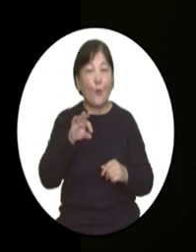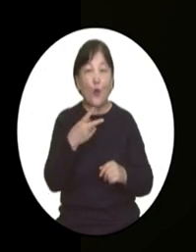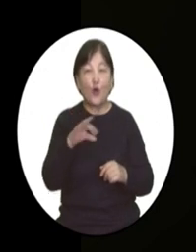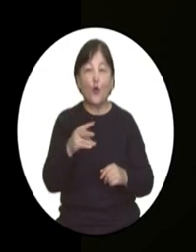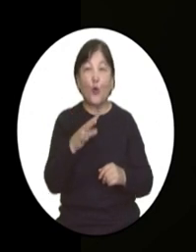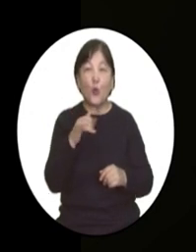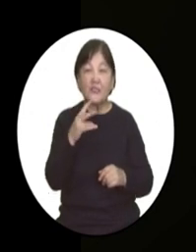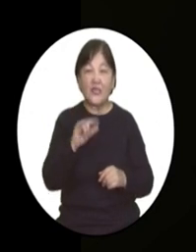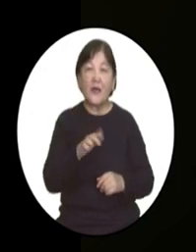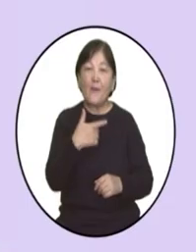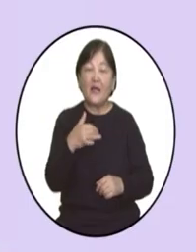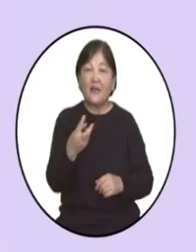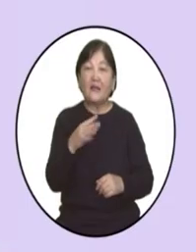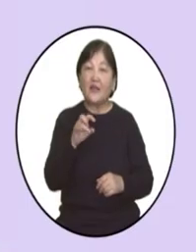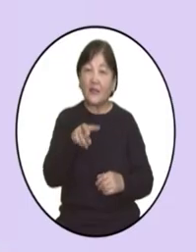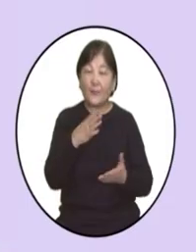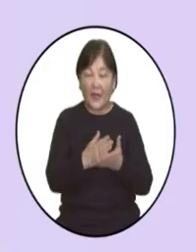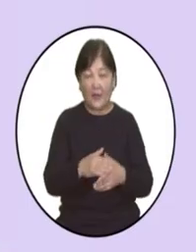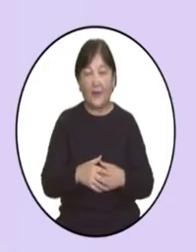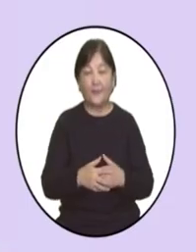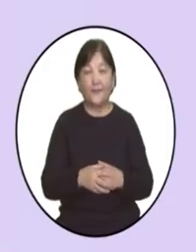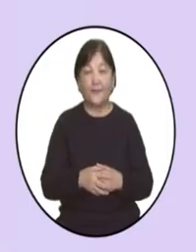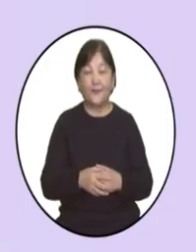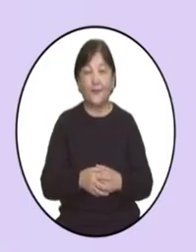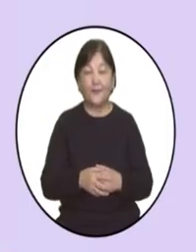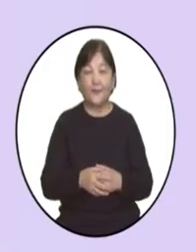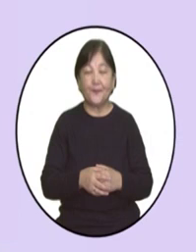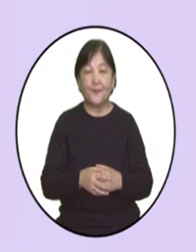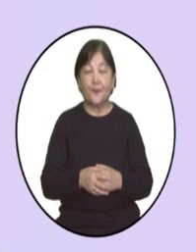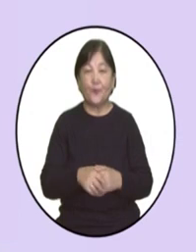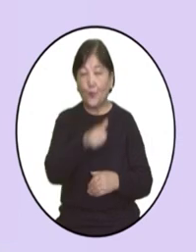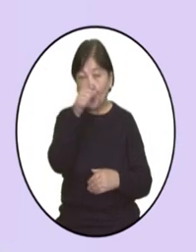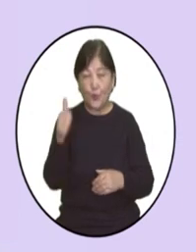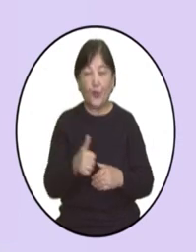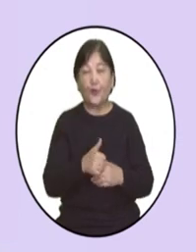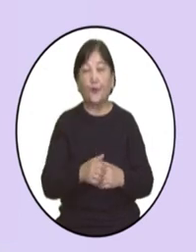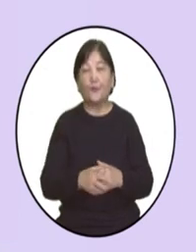нэ. Туршилтын үгдлийг ашиглаад бүгдөө